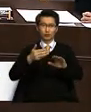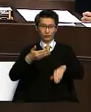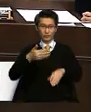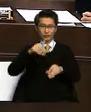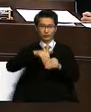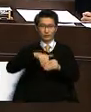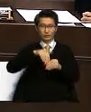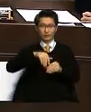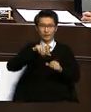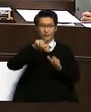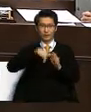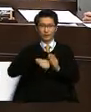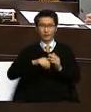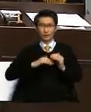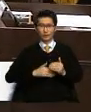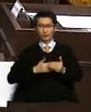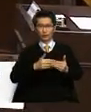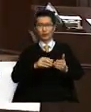후반기 의장단 선출